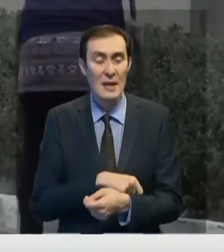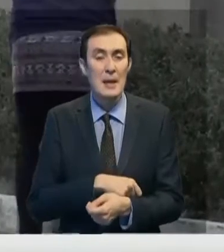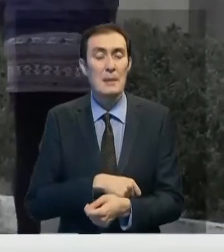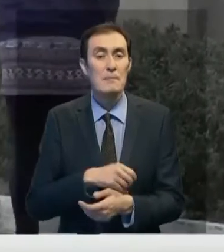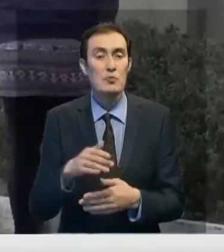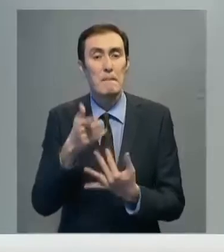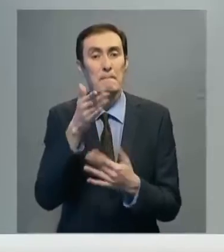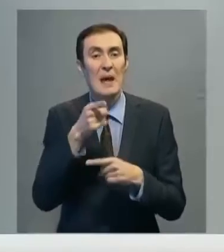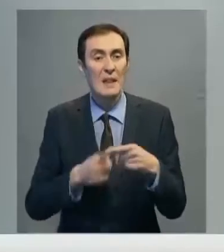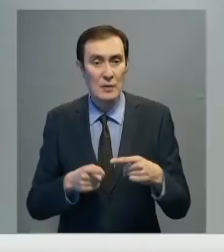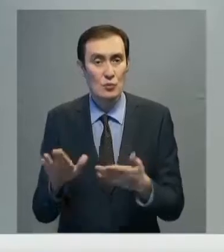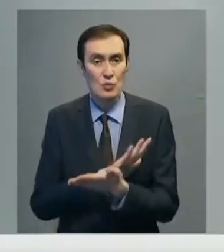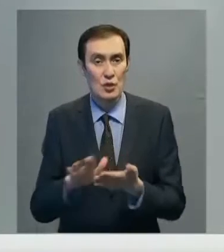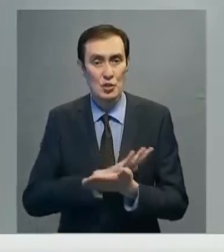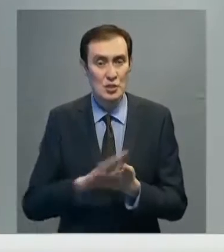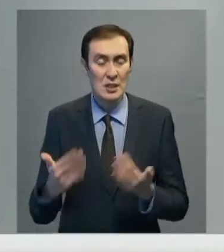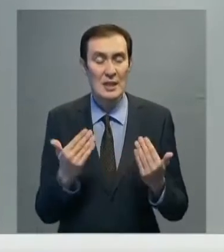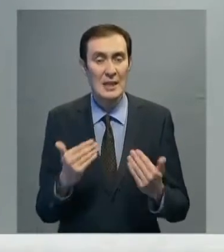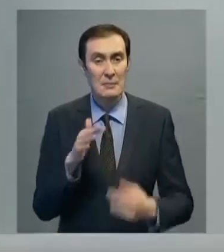половина уже расчищена. На данный момент